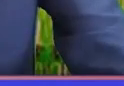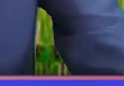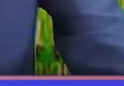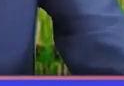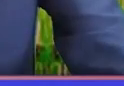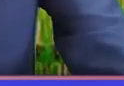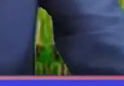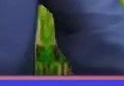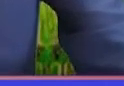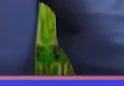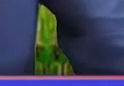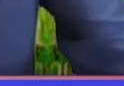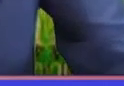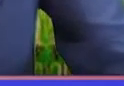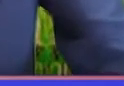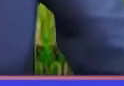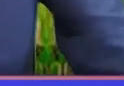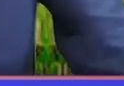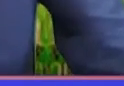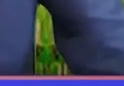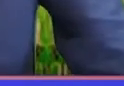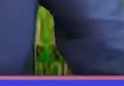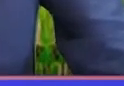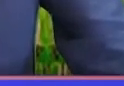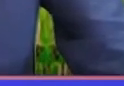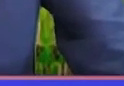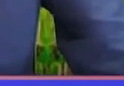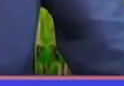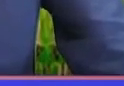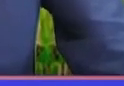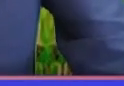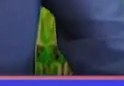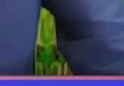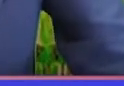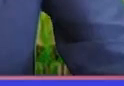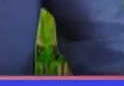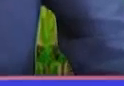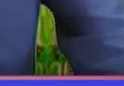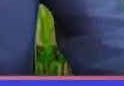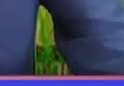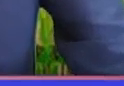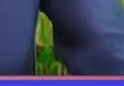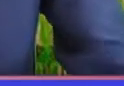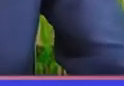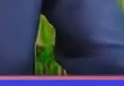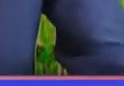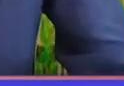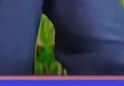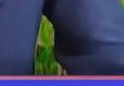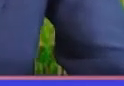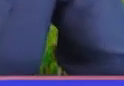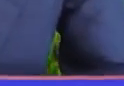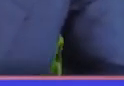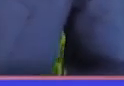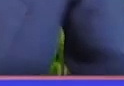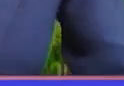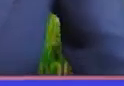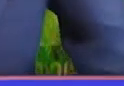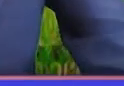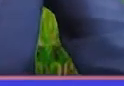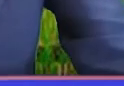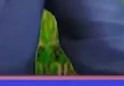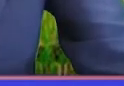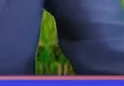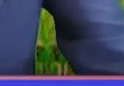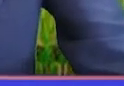5อันดับแรกก็คือ ทุเรียนมังคุดลำไยสับปะรดแล้วก็ส้มโอครับน ี ่ผมมีหน้าที่เสริมอย่างนี้เลยนะฮะ อันดับ3ผล